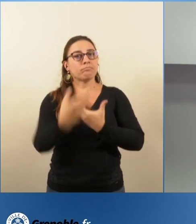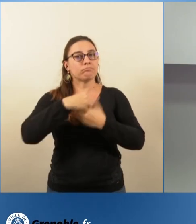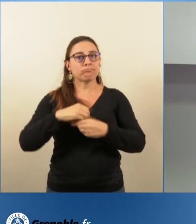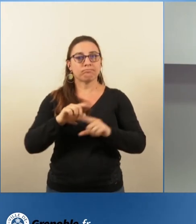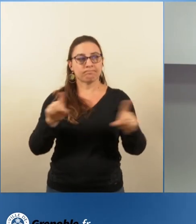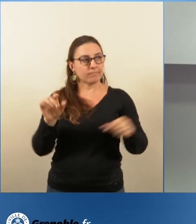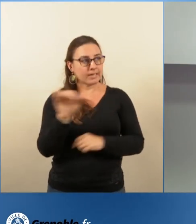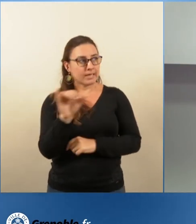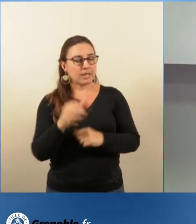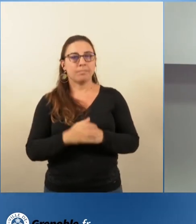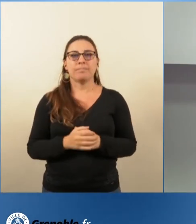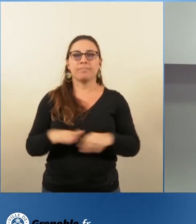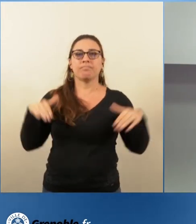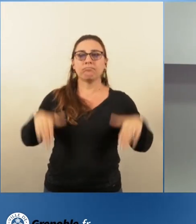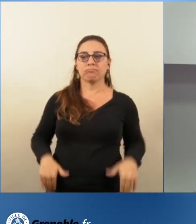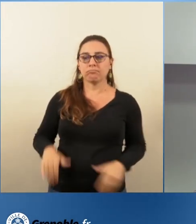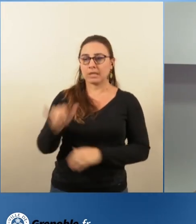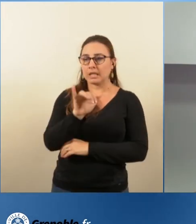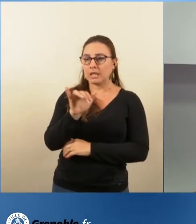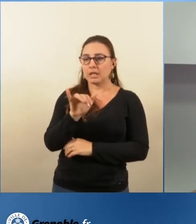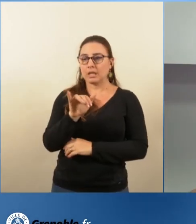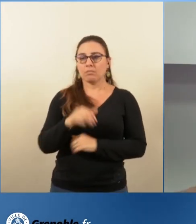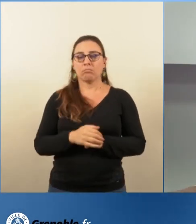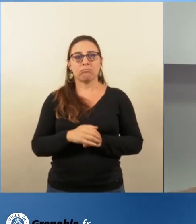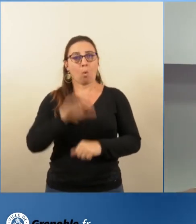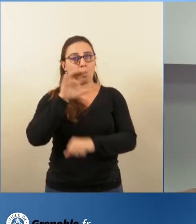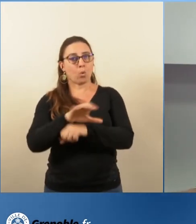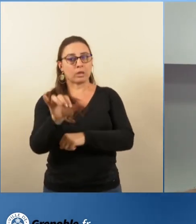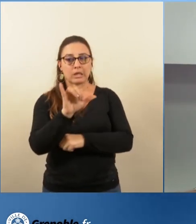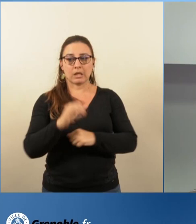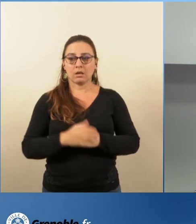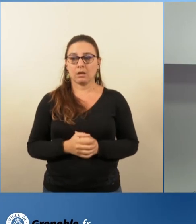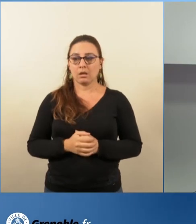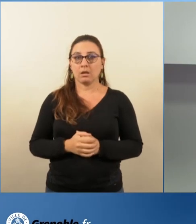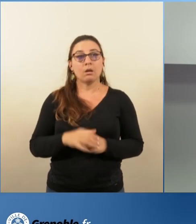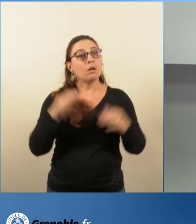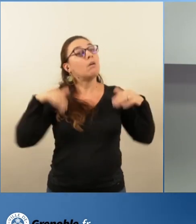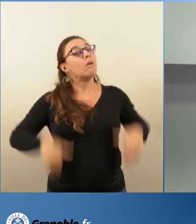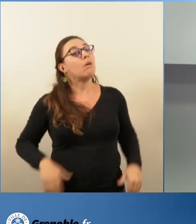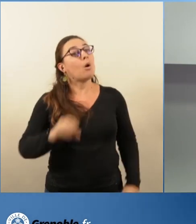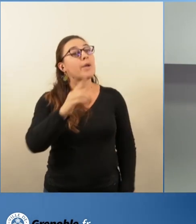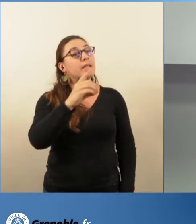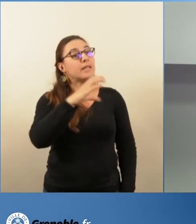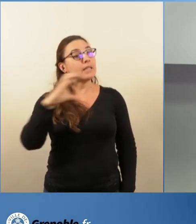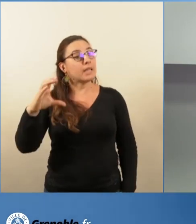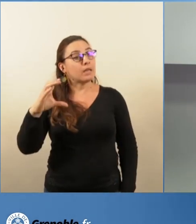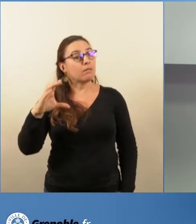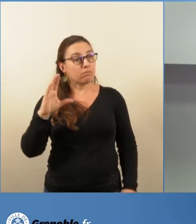vote qui s'abstient qui vote contre abstention d'eau c'est